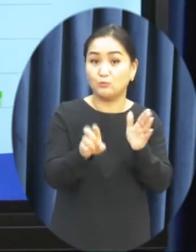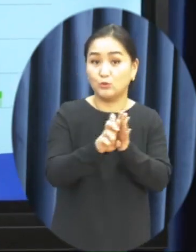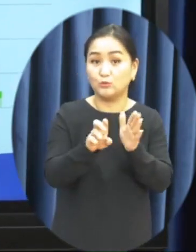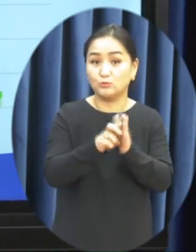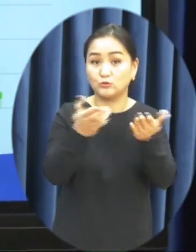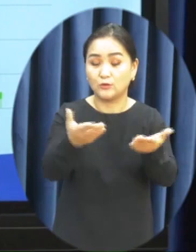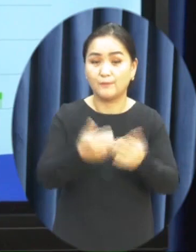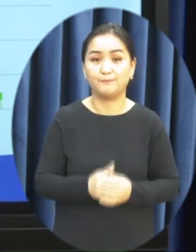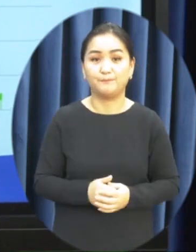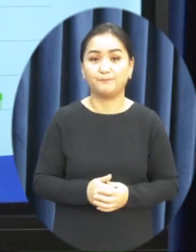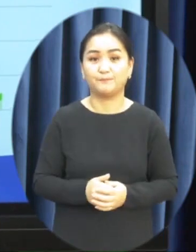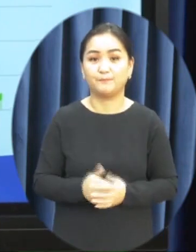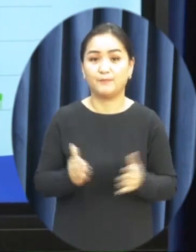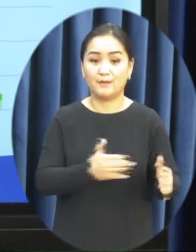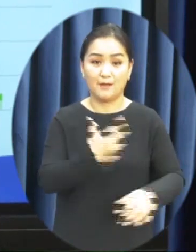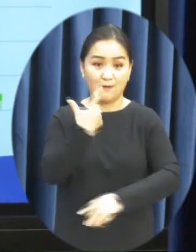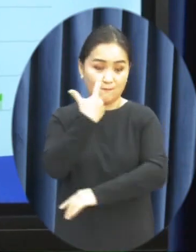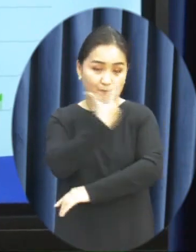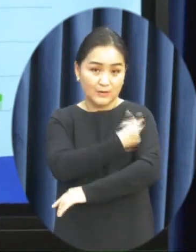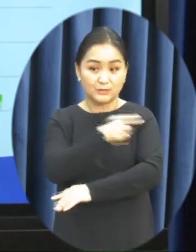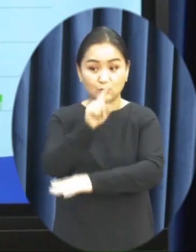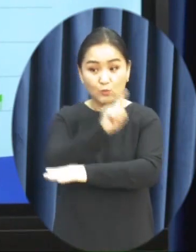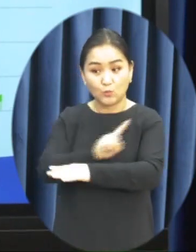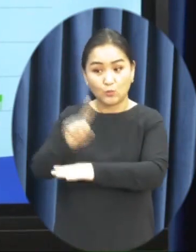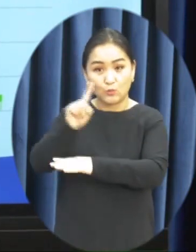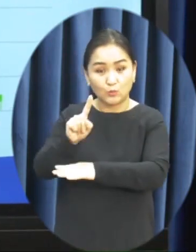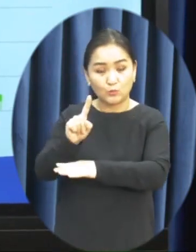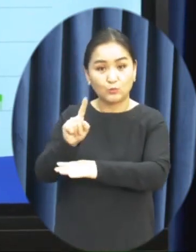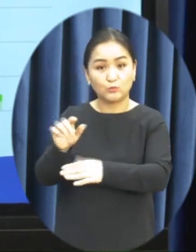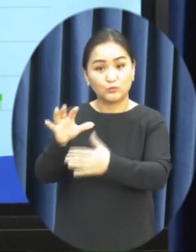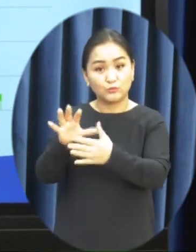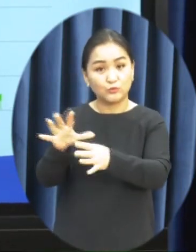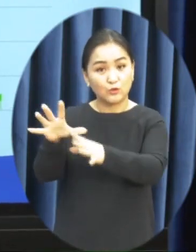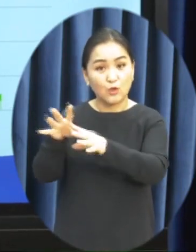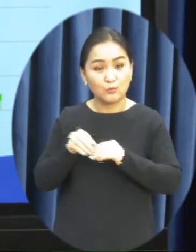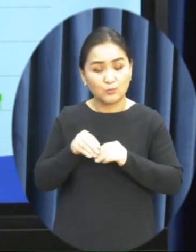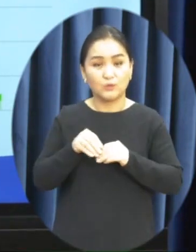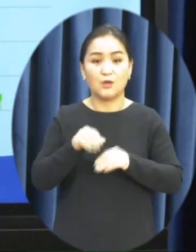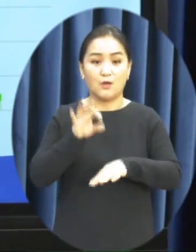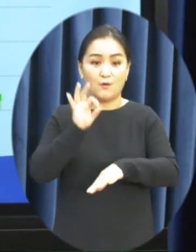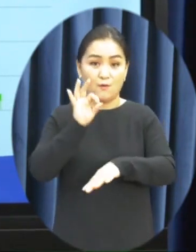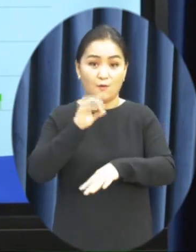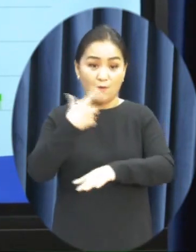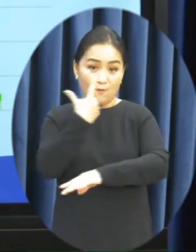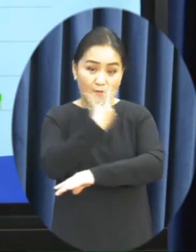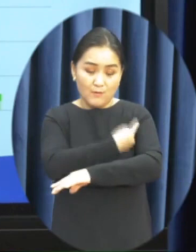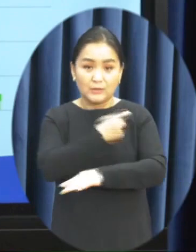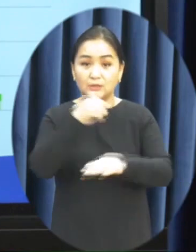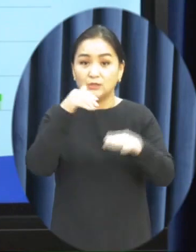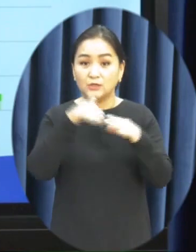ཁོས བསུང སྡིག འདོག གདང གཁལ གསུང ཁསུག གསུང པའི གསུག བསུག གསུང